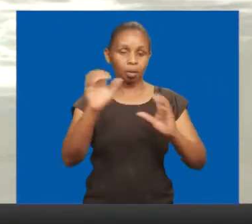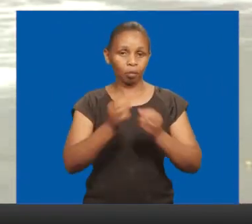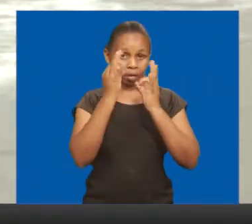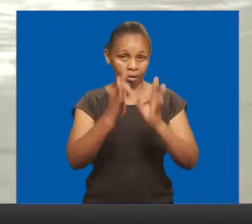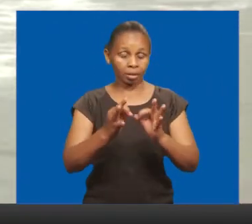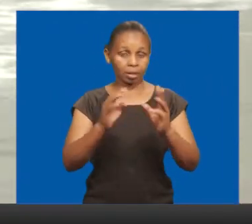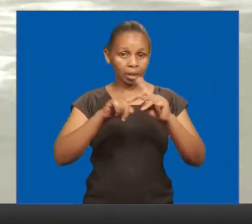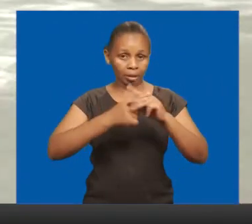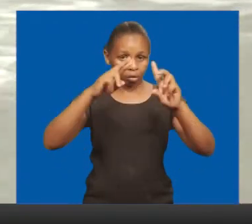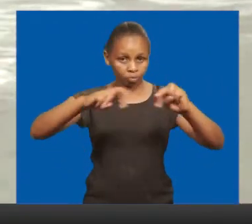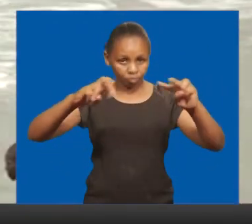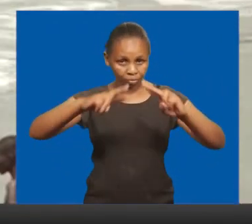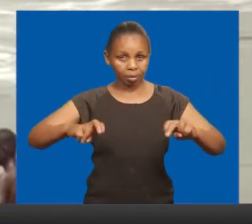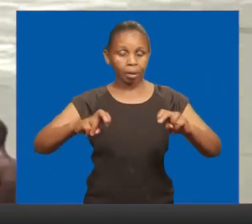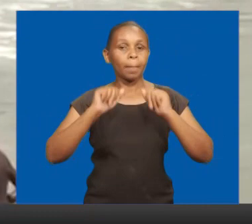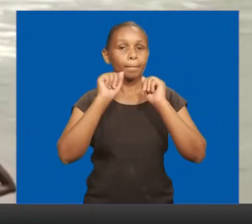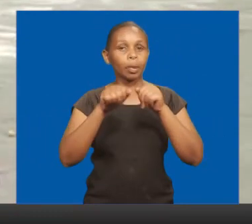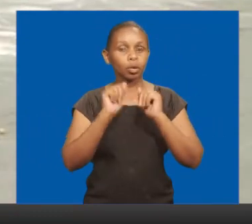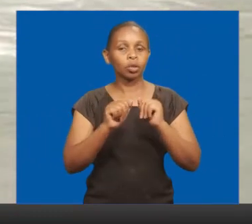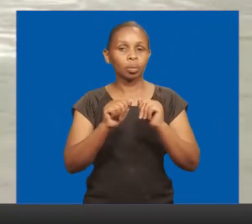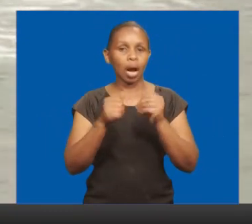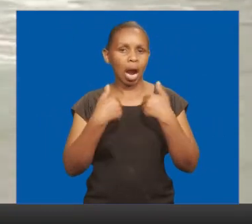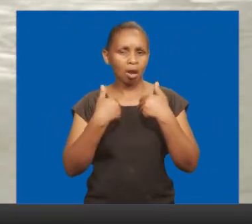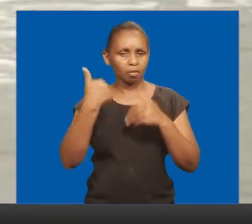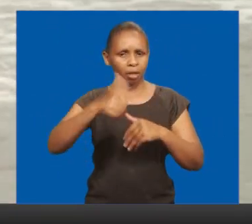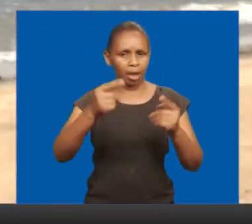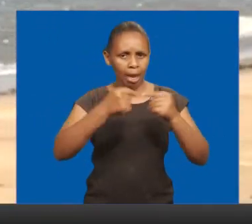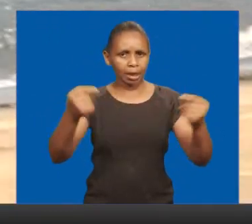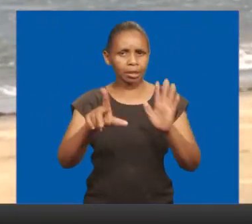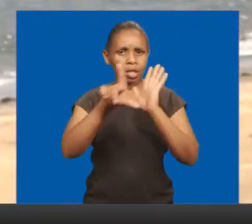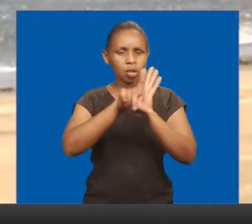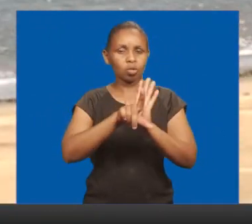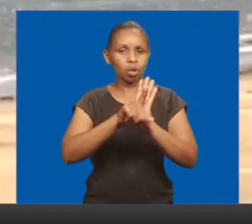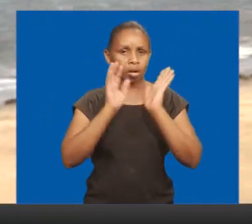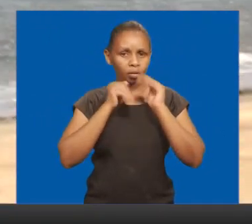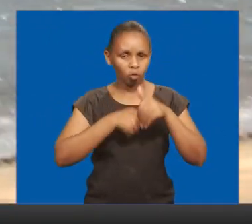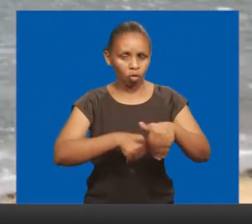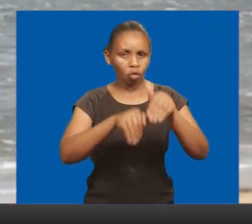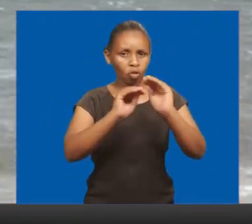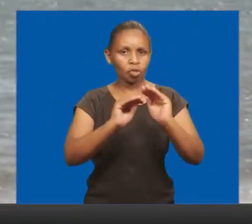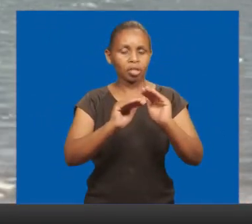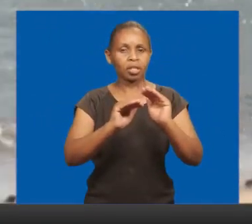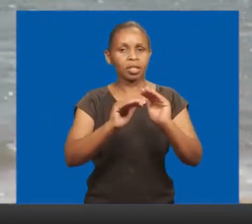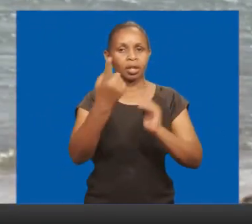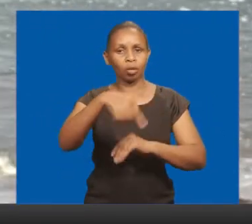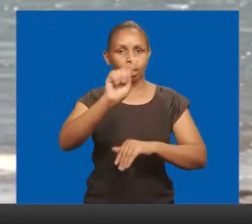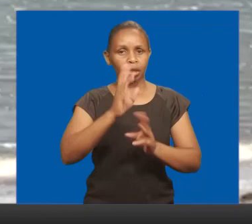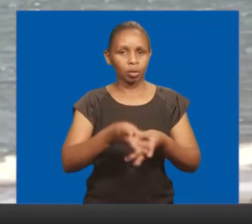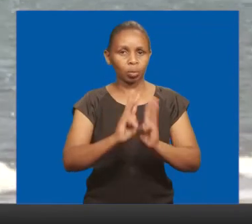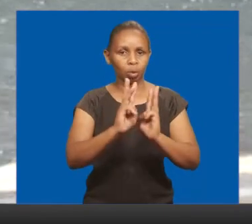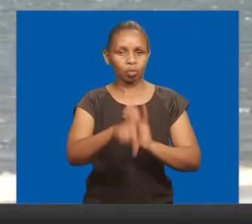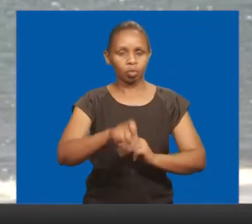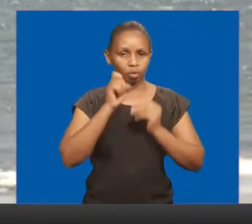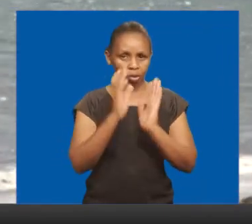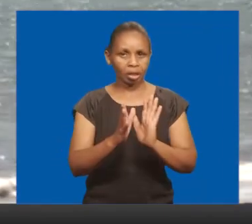maafisa wake wameanzisha uzi Na ikiwa itabainika kulikuwa Na ukukaji Wa sheria na taratibu Za uvuvi